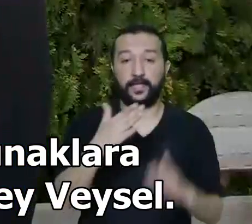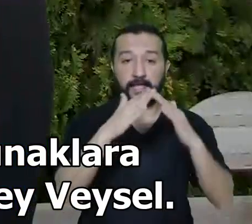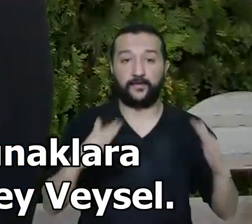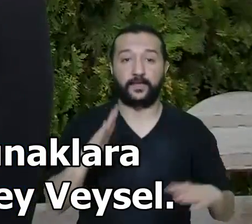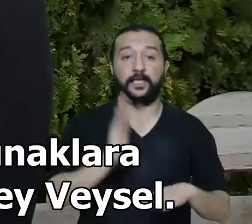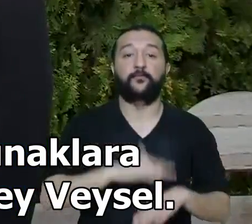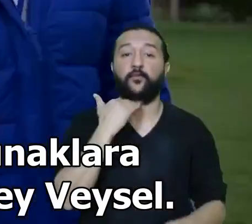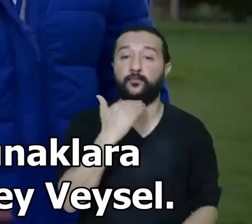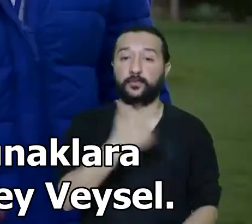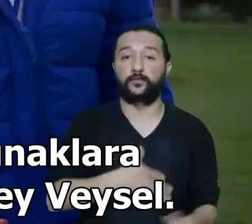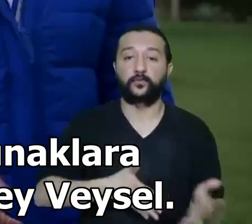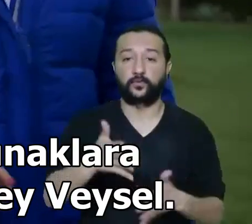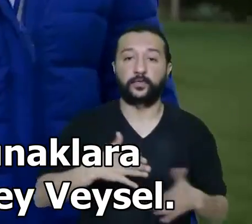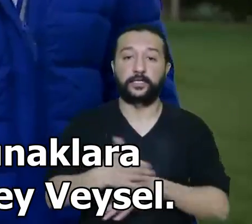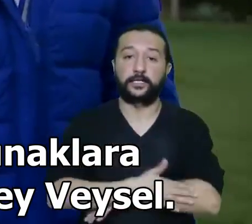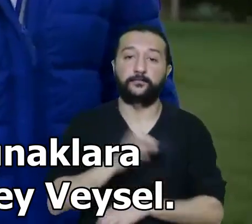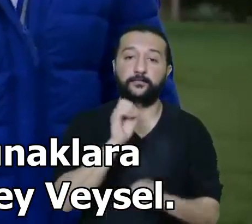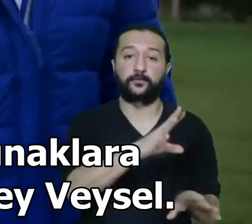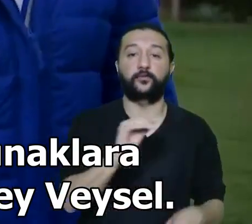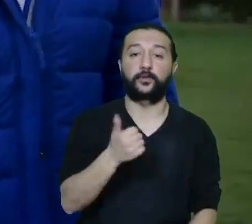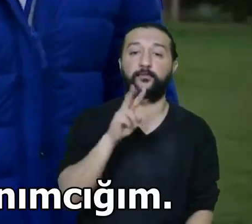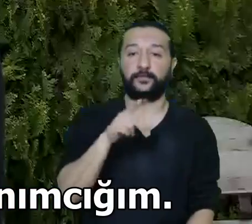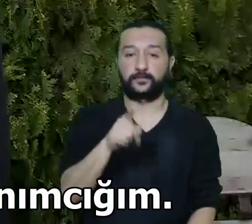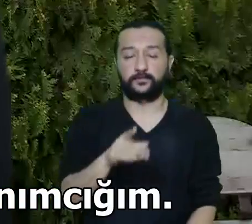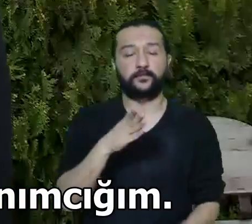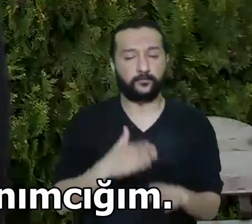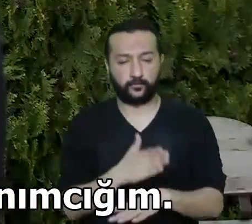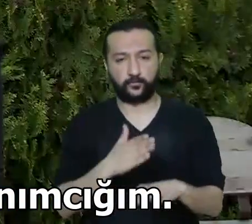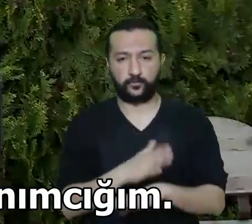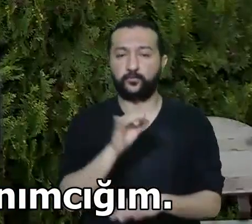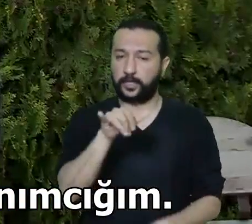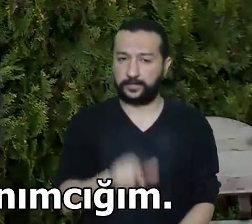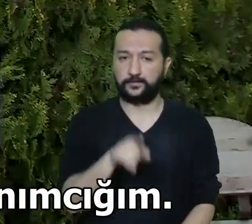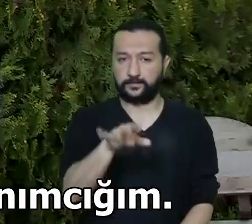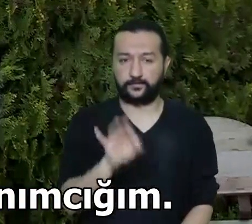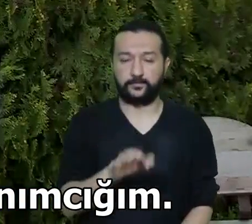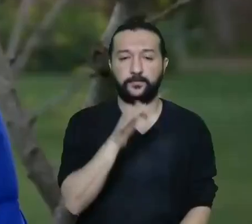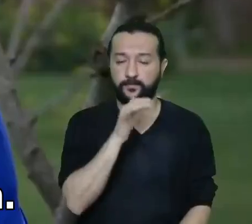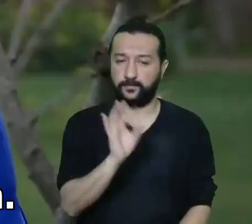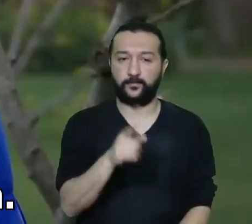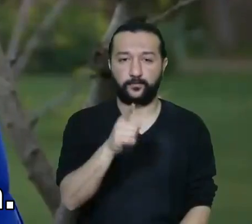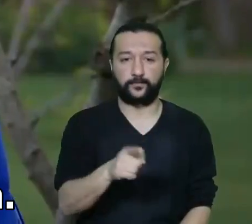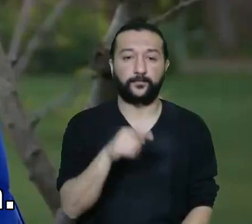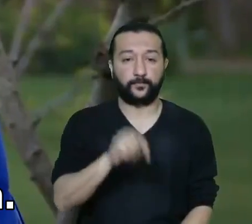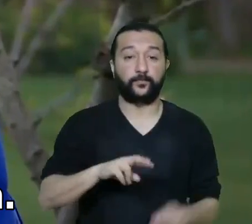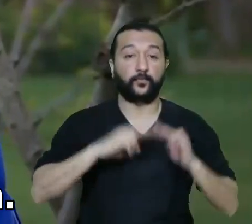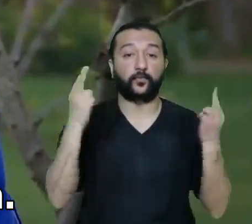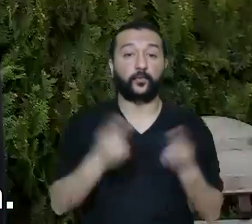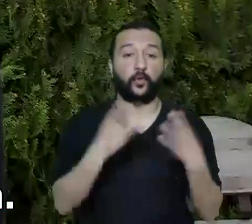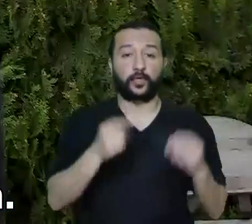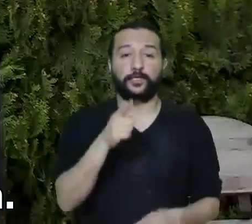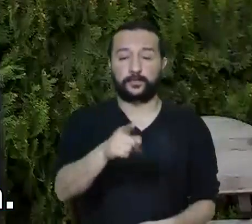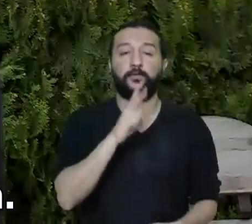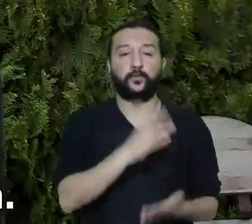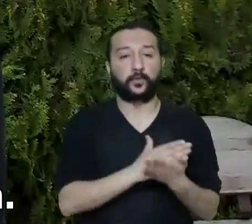barınak yapılamıyorsa barınaklara yardım götürmek çok önemli bir şey Veysel. Kesinlikle çok haklısınız Başak Hanımcığım. Şu bünye olarak